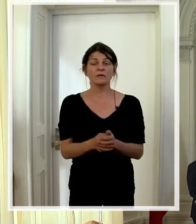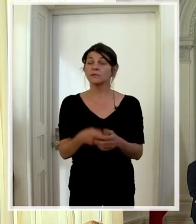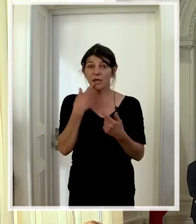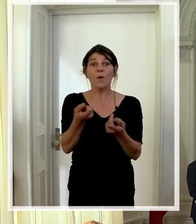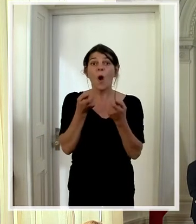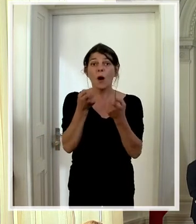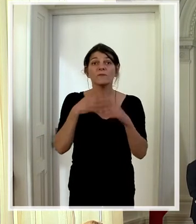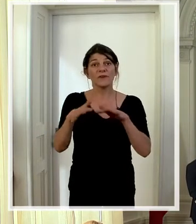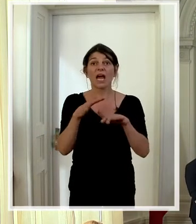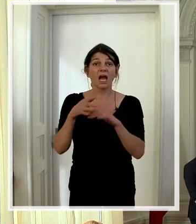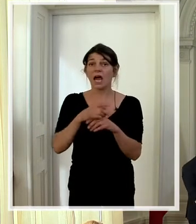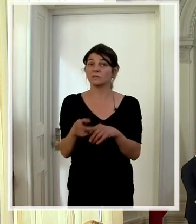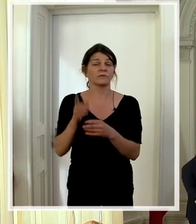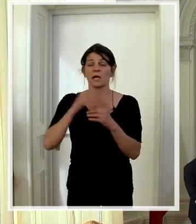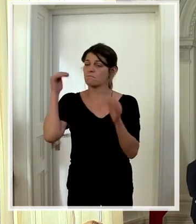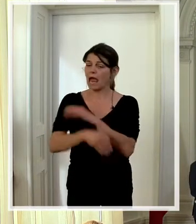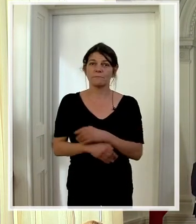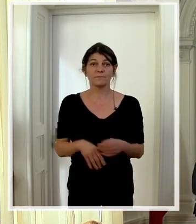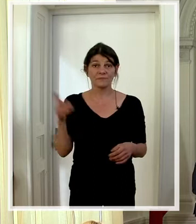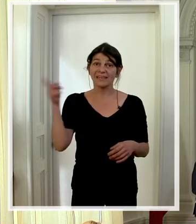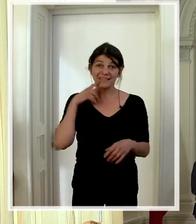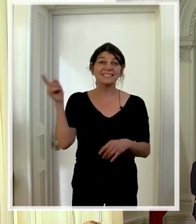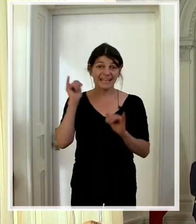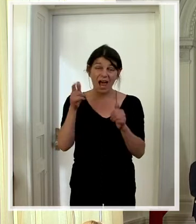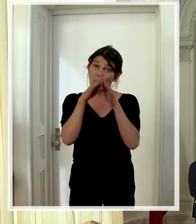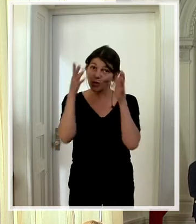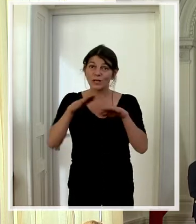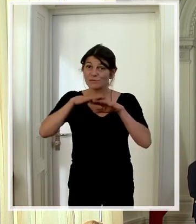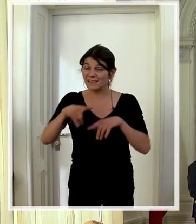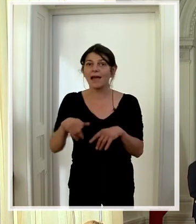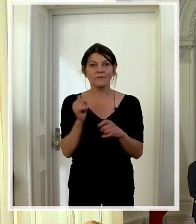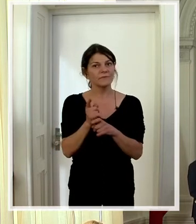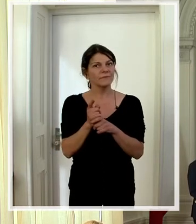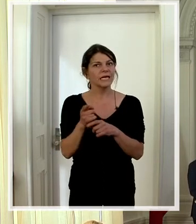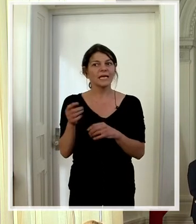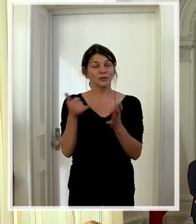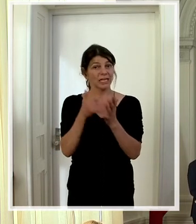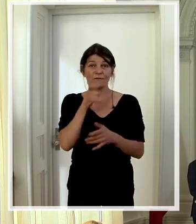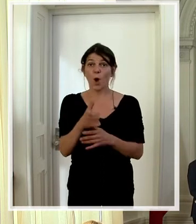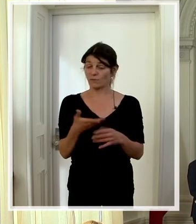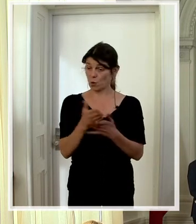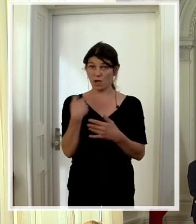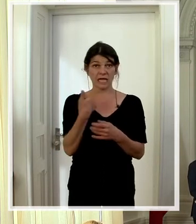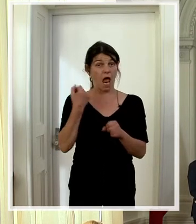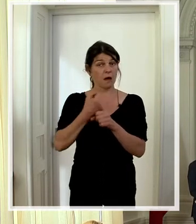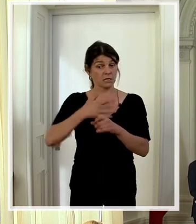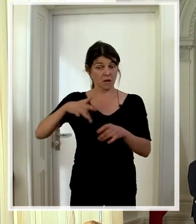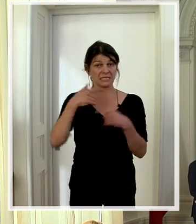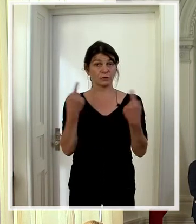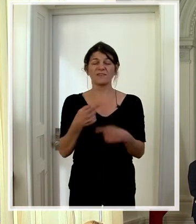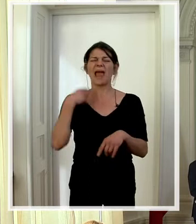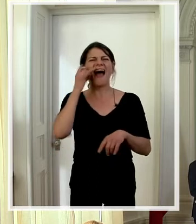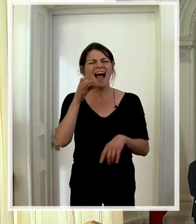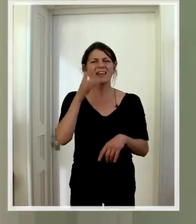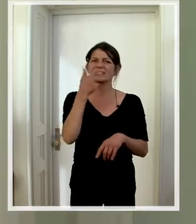sorgen. Daniel Öhrig. Tunnelspinne ist genau das Stichwort. An sich sind wir aufgrund von unserer Arbeitsplatzsituation, wir haben jeden Tag 22.000